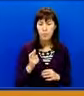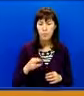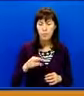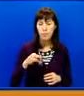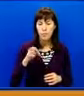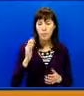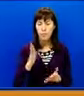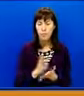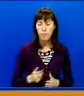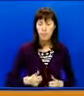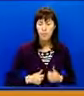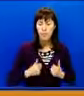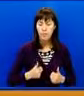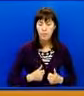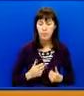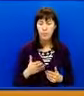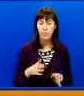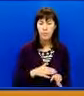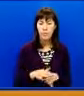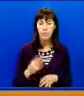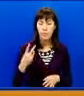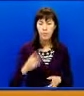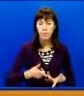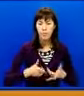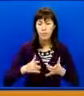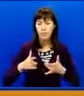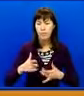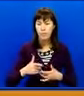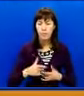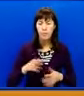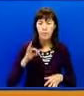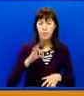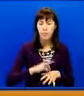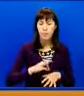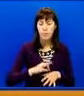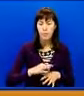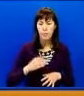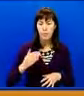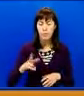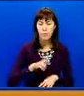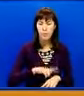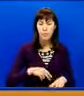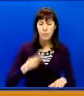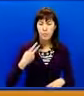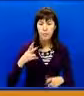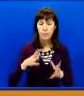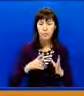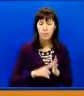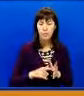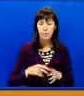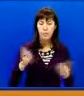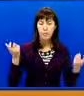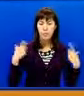Елемес оказал активное сопротивление и произвел 2 выстрела из травматического оружия в сторону полицейских. 27-летний